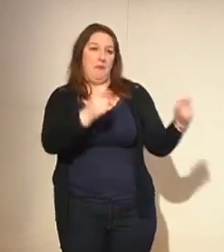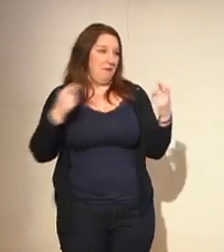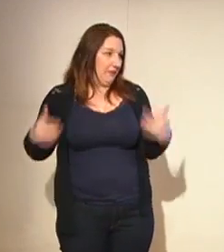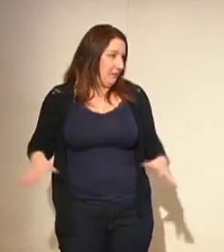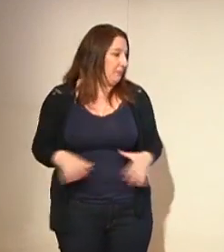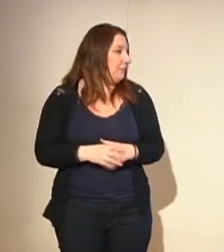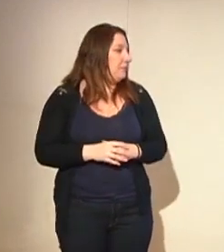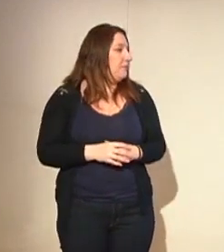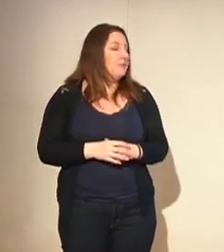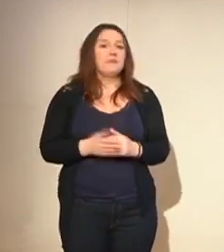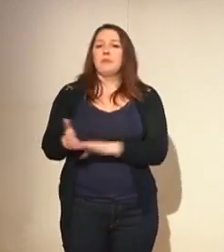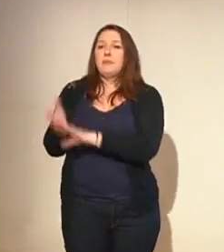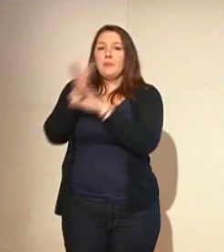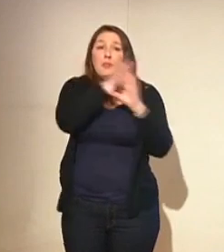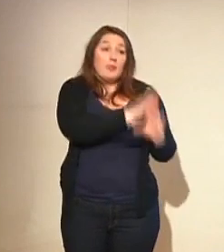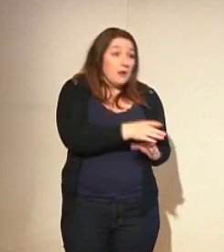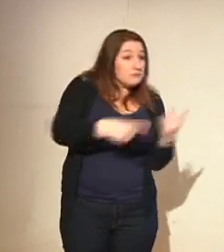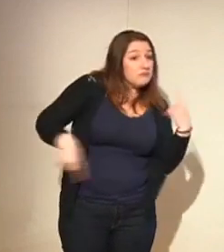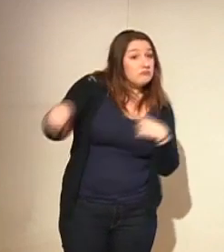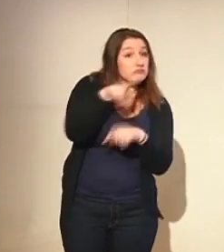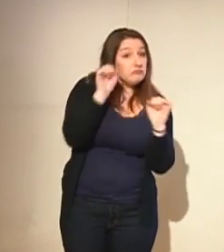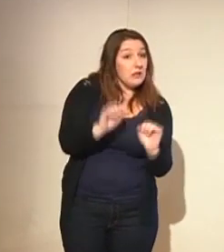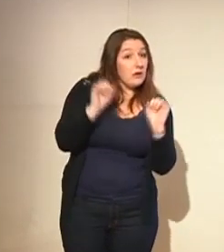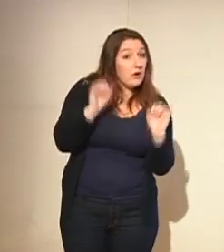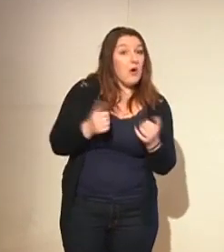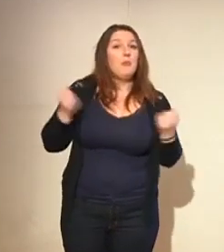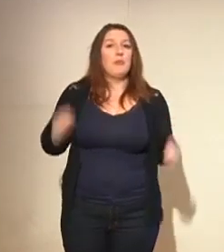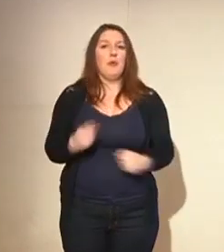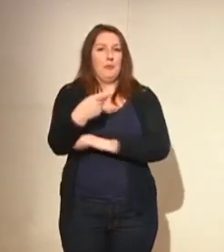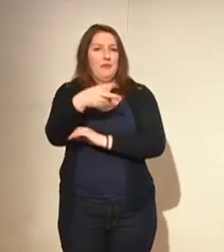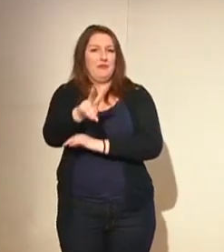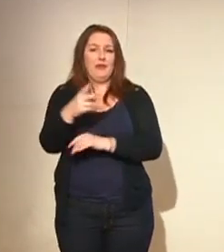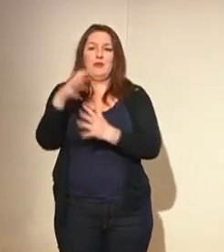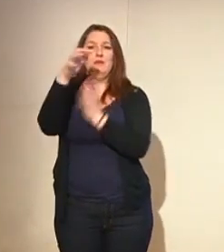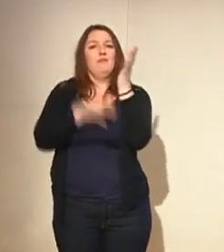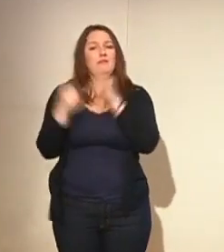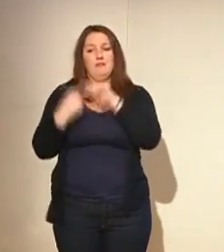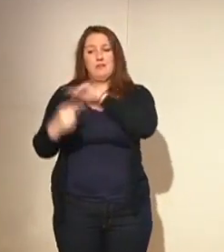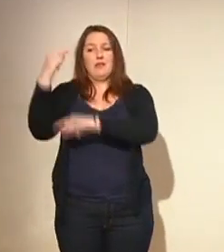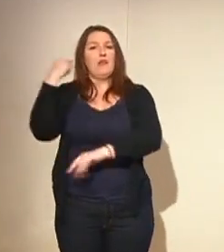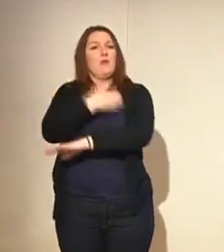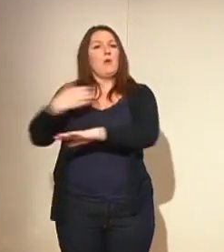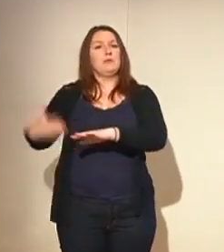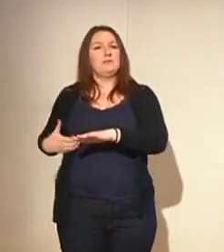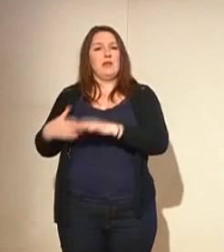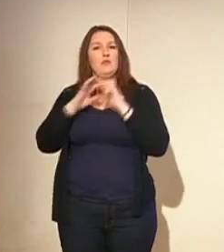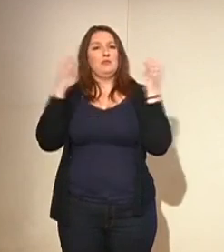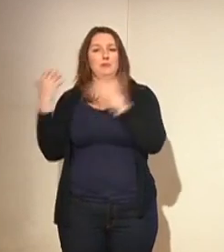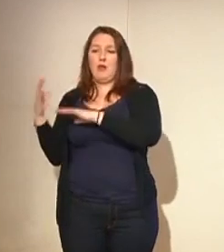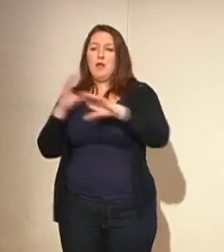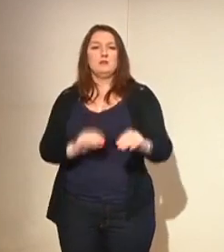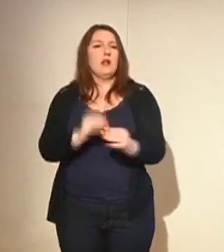secteur nous passons vous voulez bien l'approbation du procèsverbal du Conseil conseil municipal d'installation qui a eu lieu le